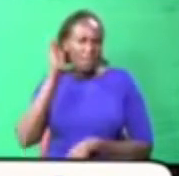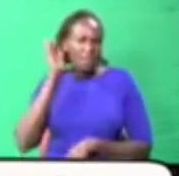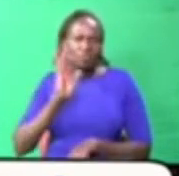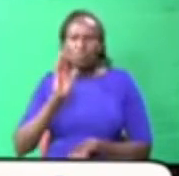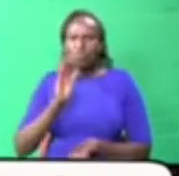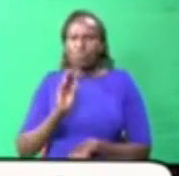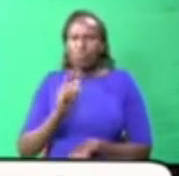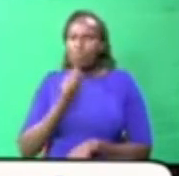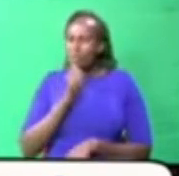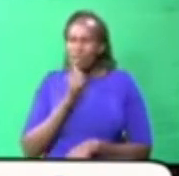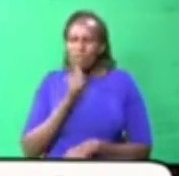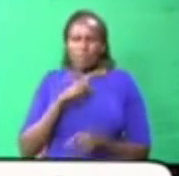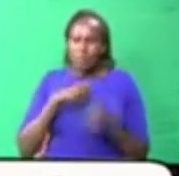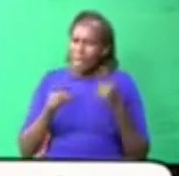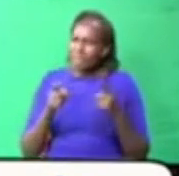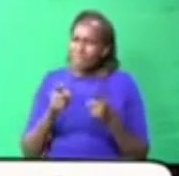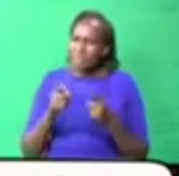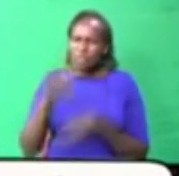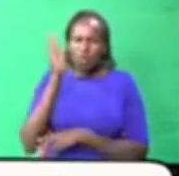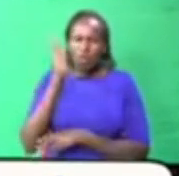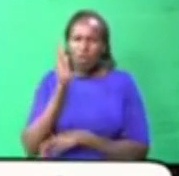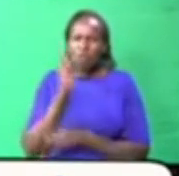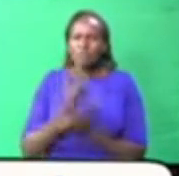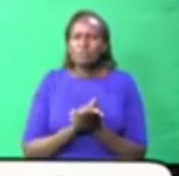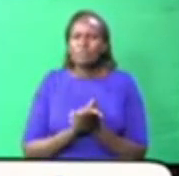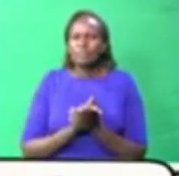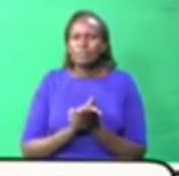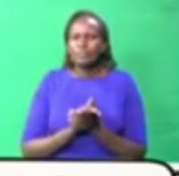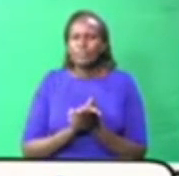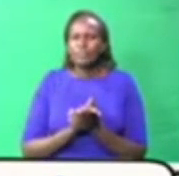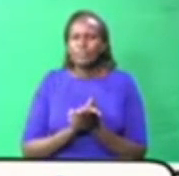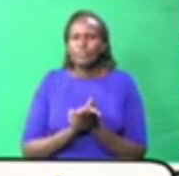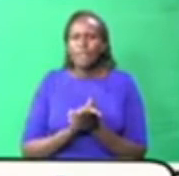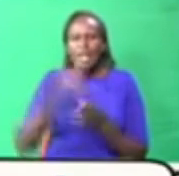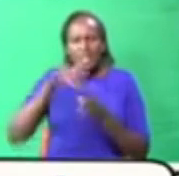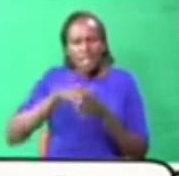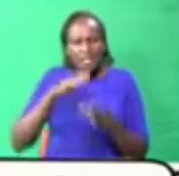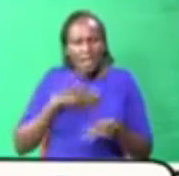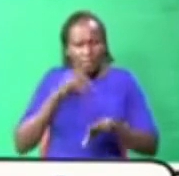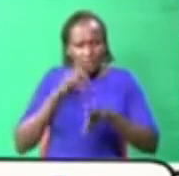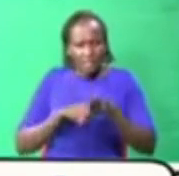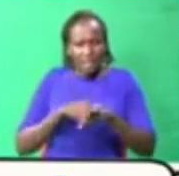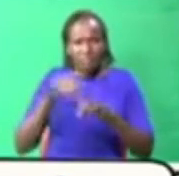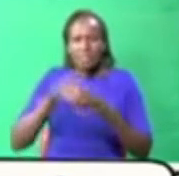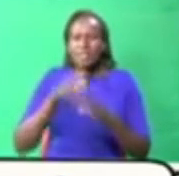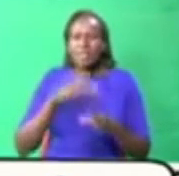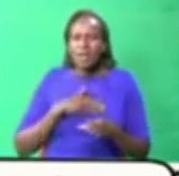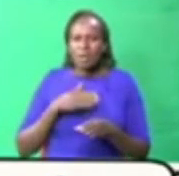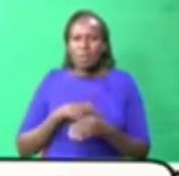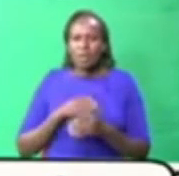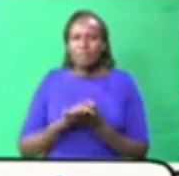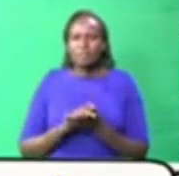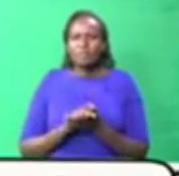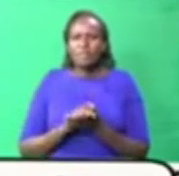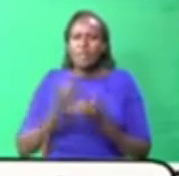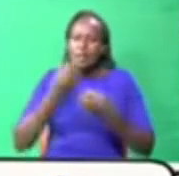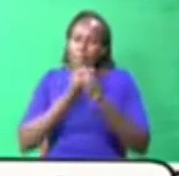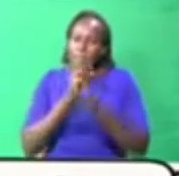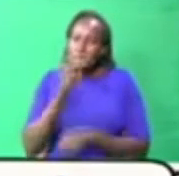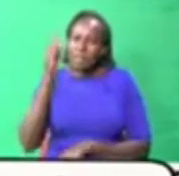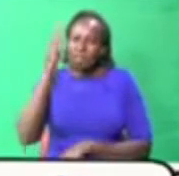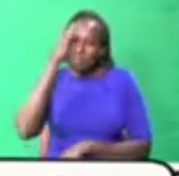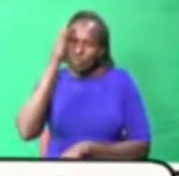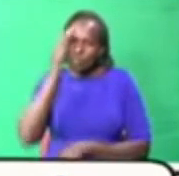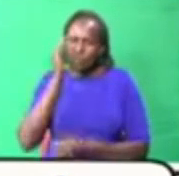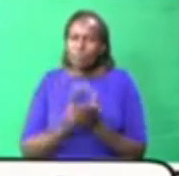deeds. But oh God, renew them in our day. In our time, make them known. And in wrath, remember